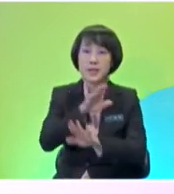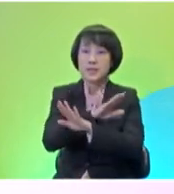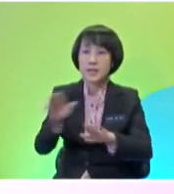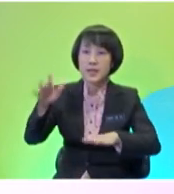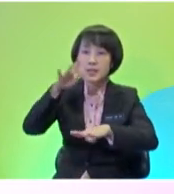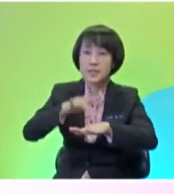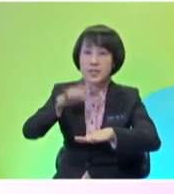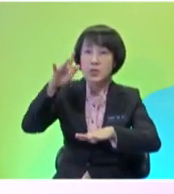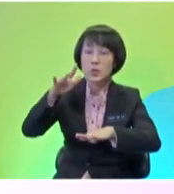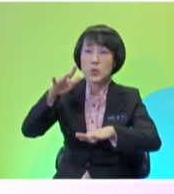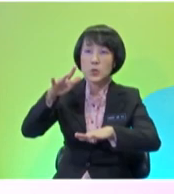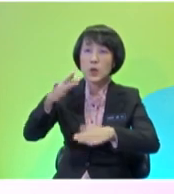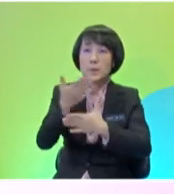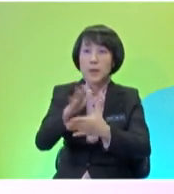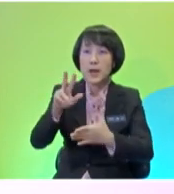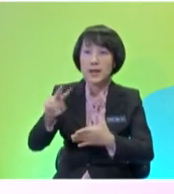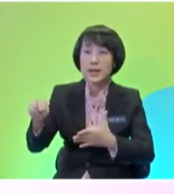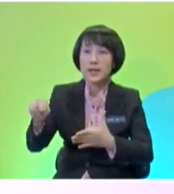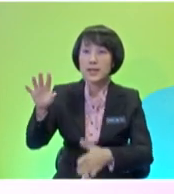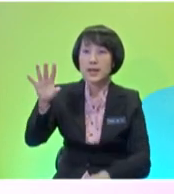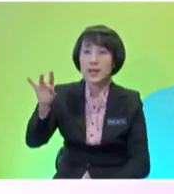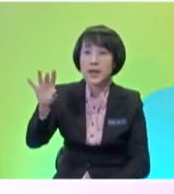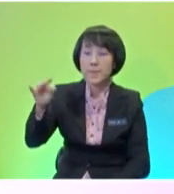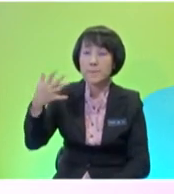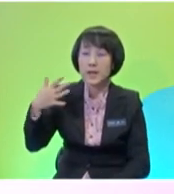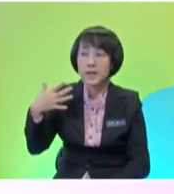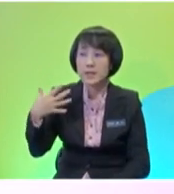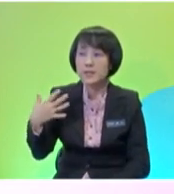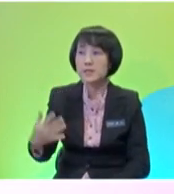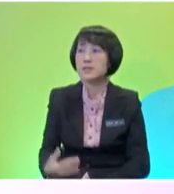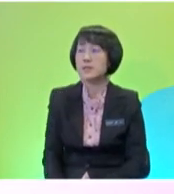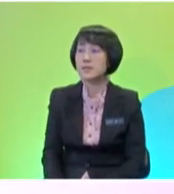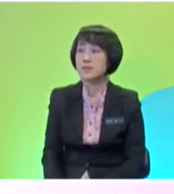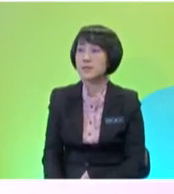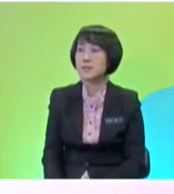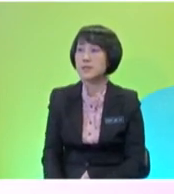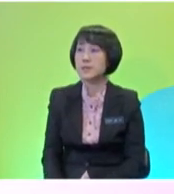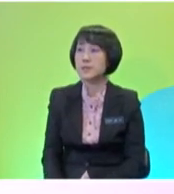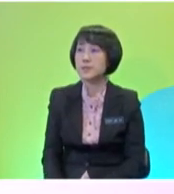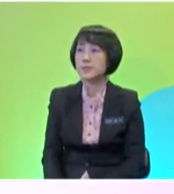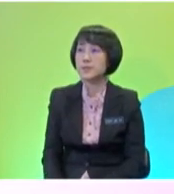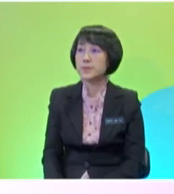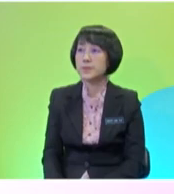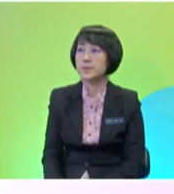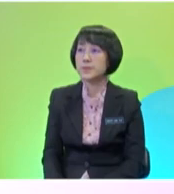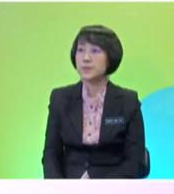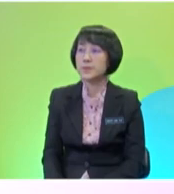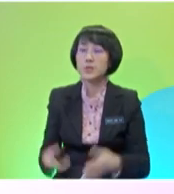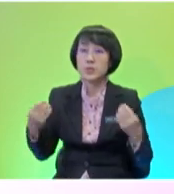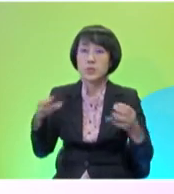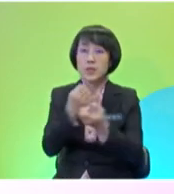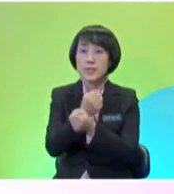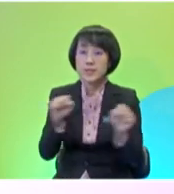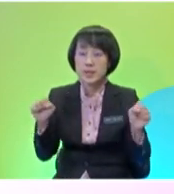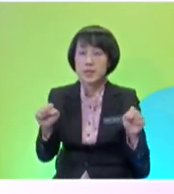tu. Okey, sebab gam tu masih panas. Betul. Bila dia dah sejuk tak apa. Okey, so kita lekatkan. Bila dah siap nanti, okey, kita perlu